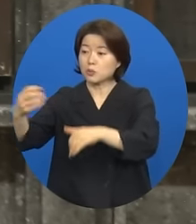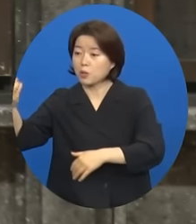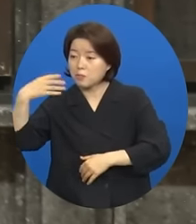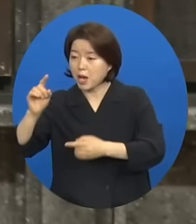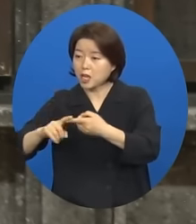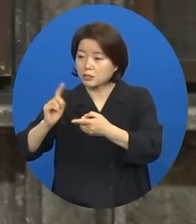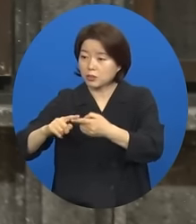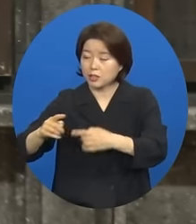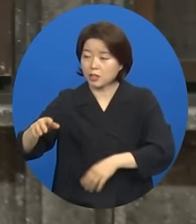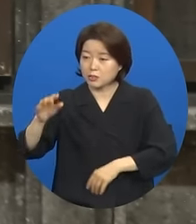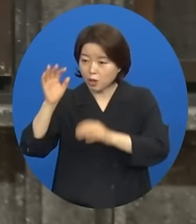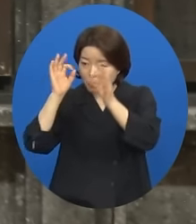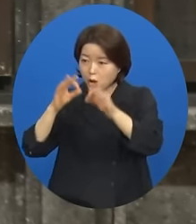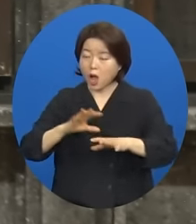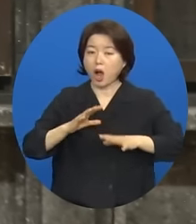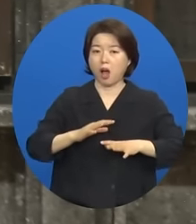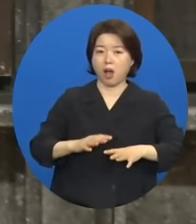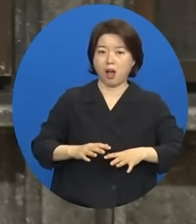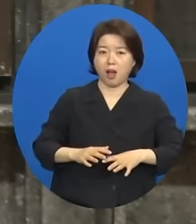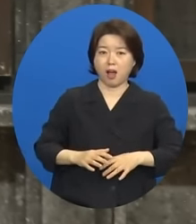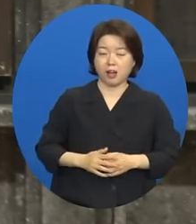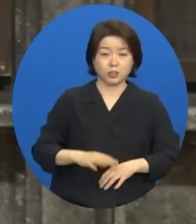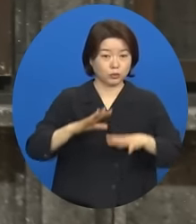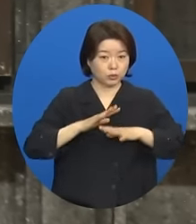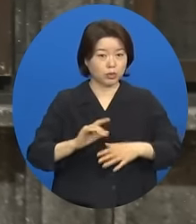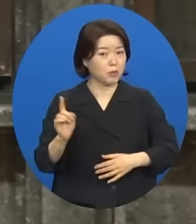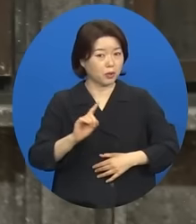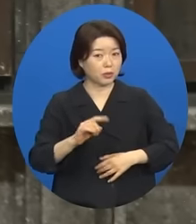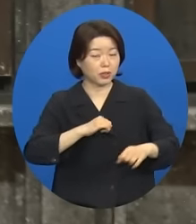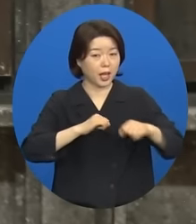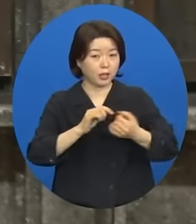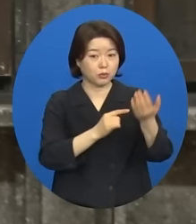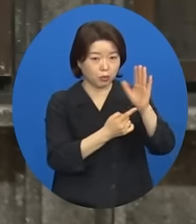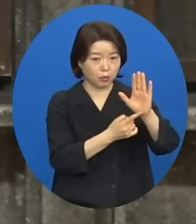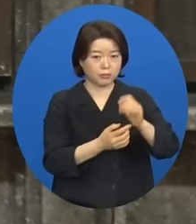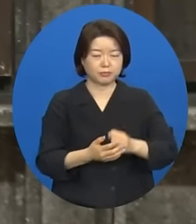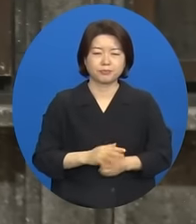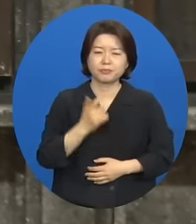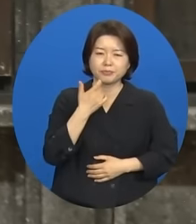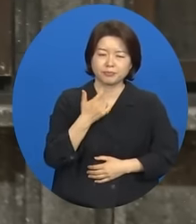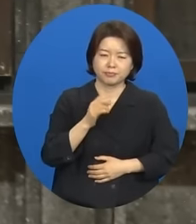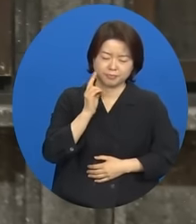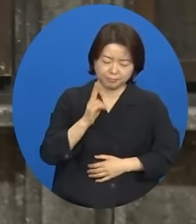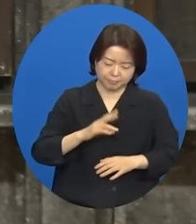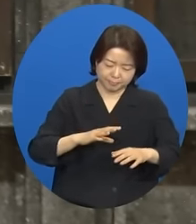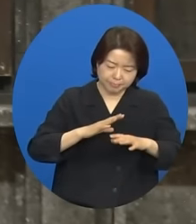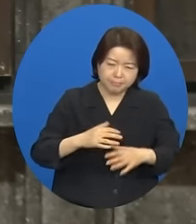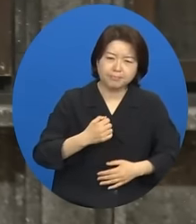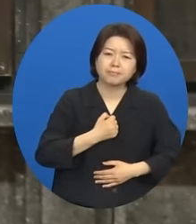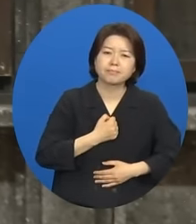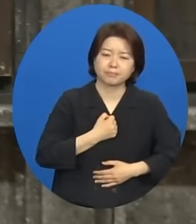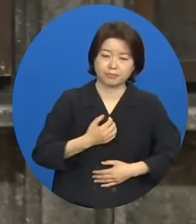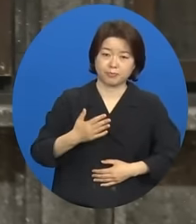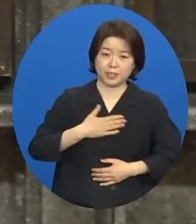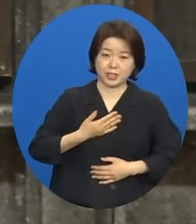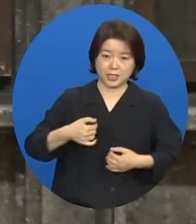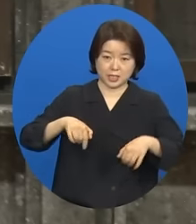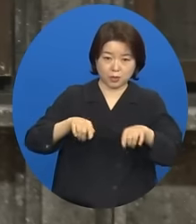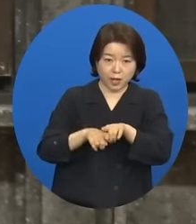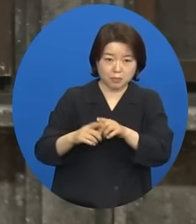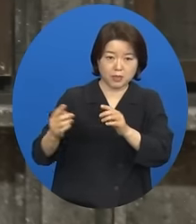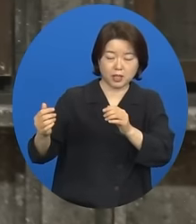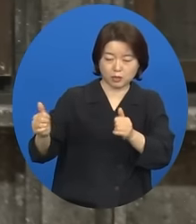대처를 하냐면 그것이 7절 말씀입니다. 잘 보세요. 야곱이 심히 두렵고 답답하여 자기와 함께한